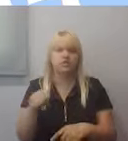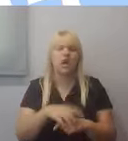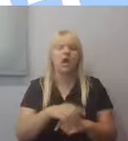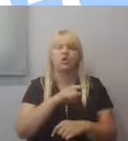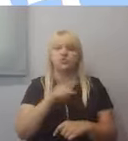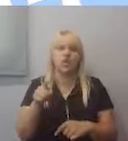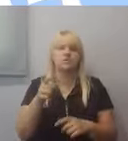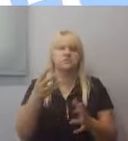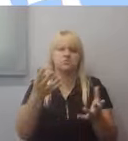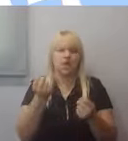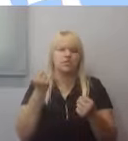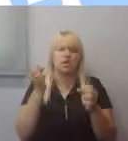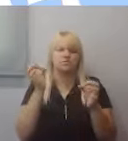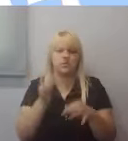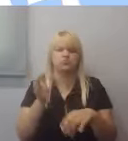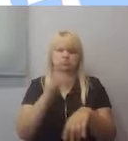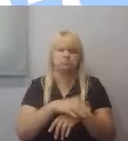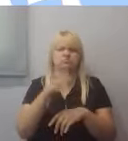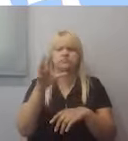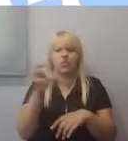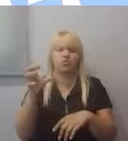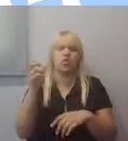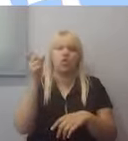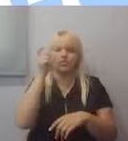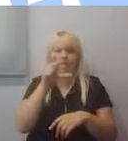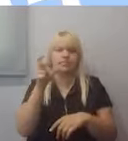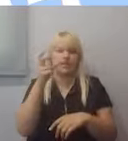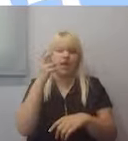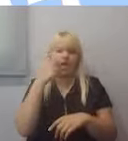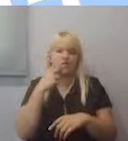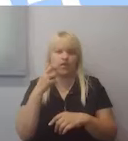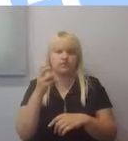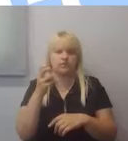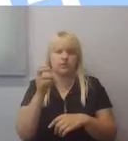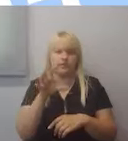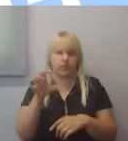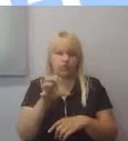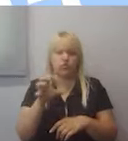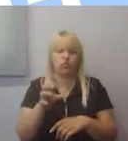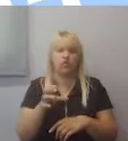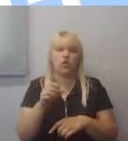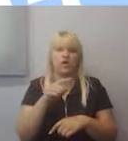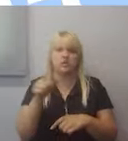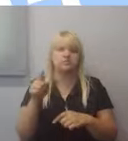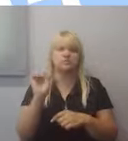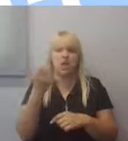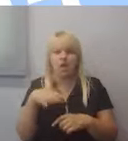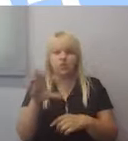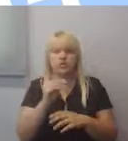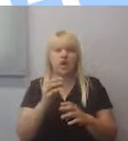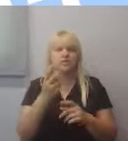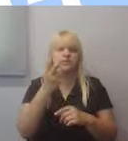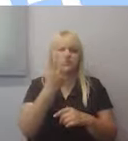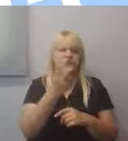tieši bildes nedēļu vecās un tas kur bērnudārzs tas ir divu nedēļu vecais bet